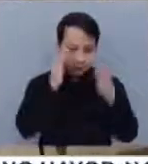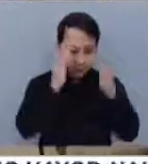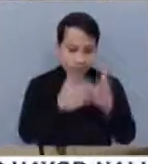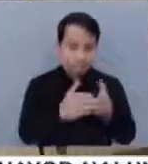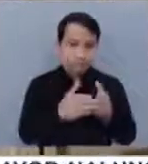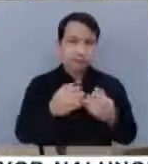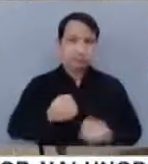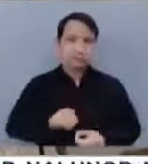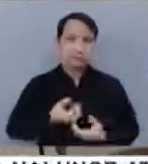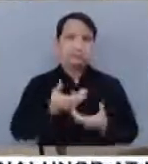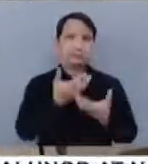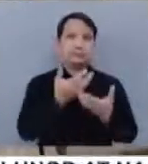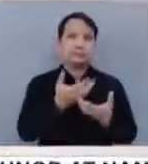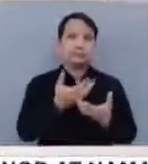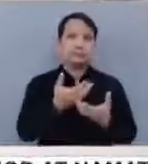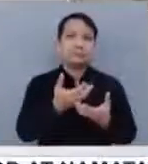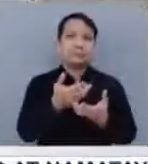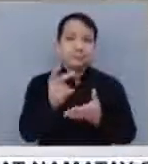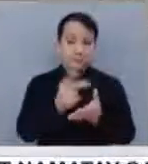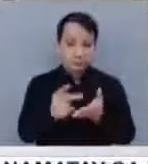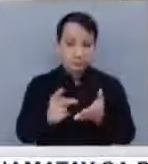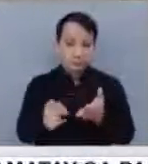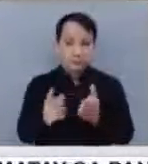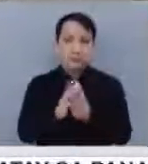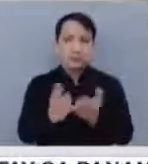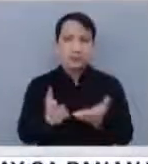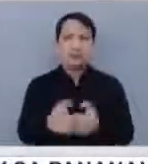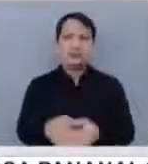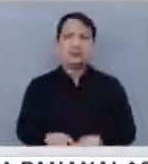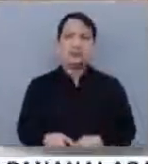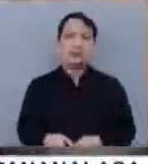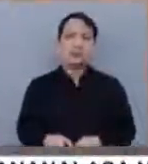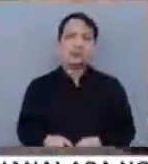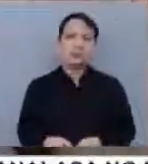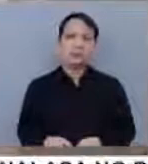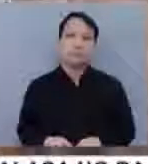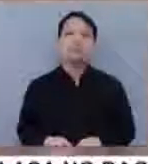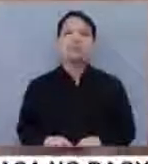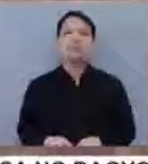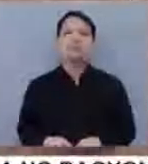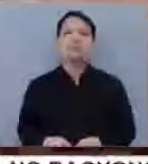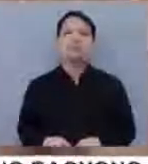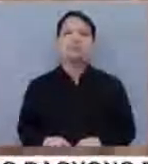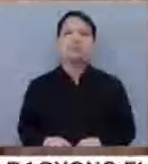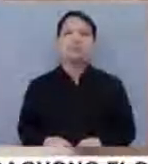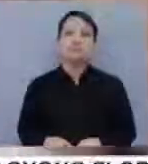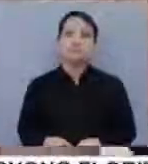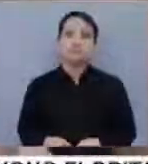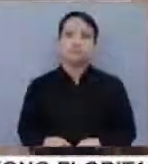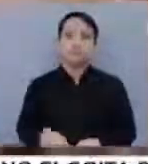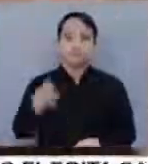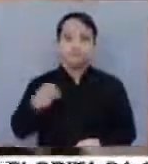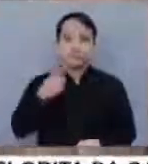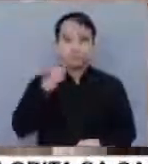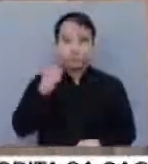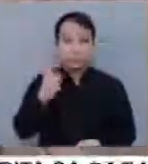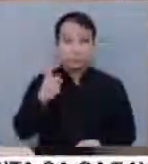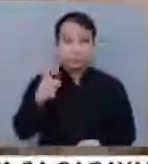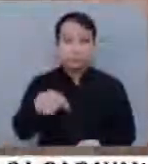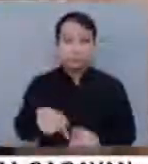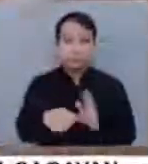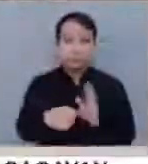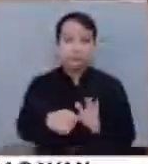thoughts ko on pen and paper. Sa unang tingin, mukhang maraming mga kailangan para mag-journaling kaya